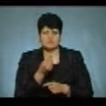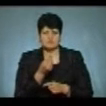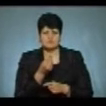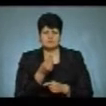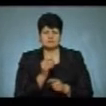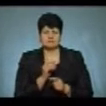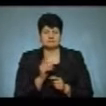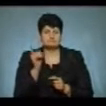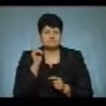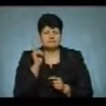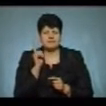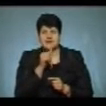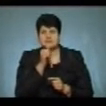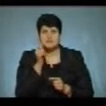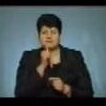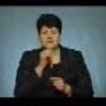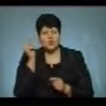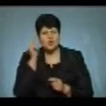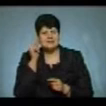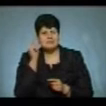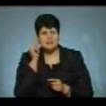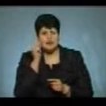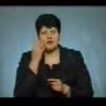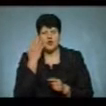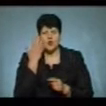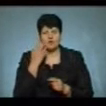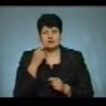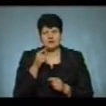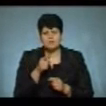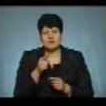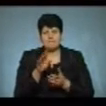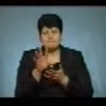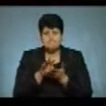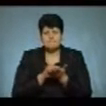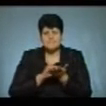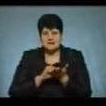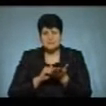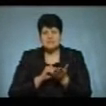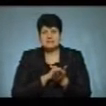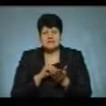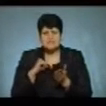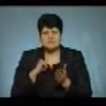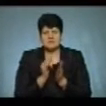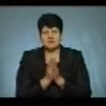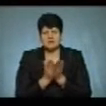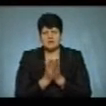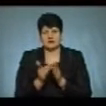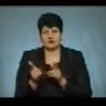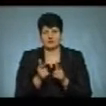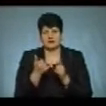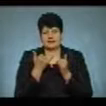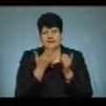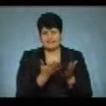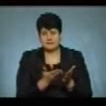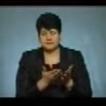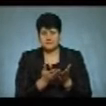раритети, власне, з підпільної семінарії, коли ці семінаристи переписували власноруч підручники, які для них готував митрополит.